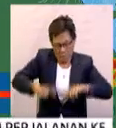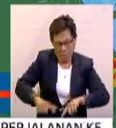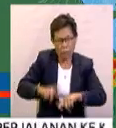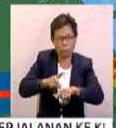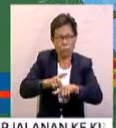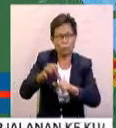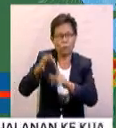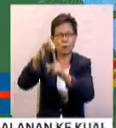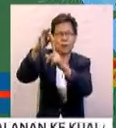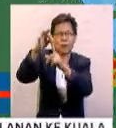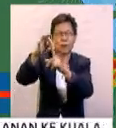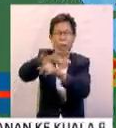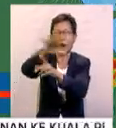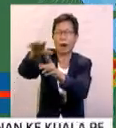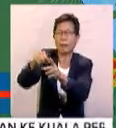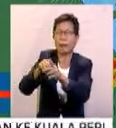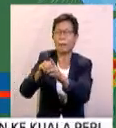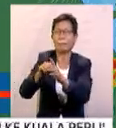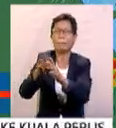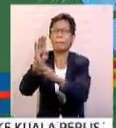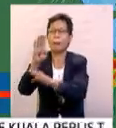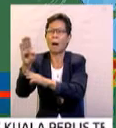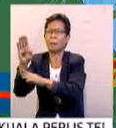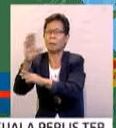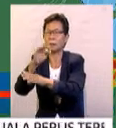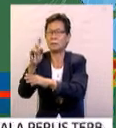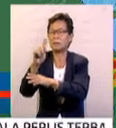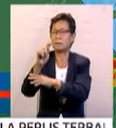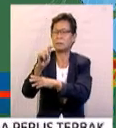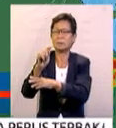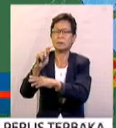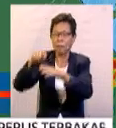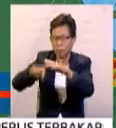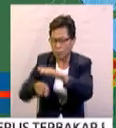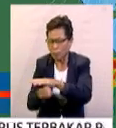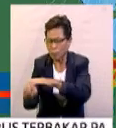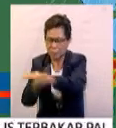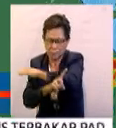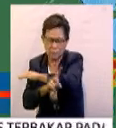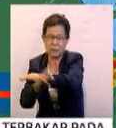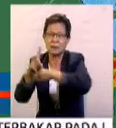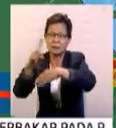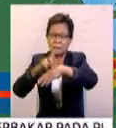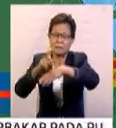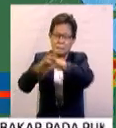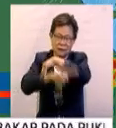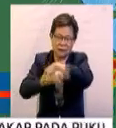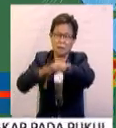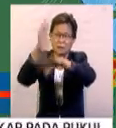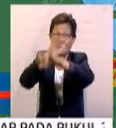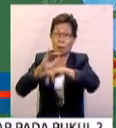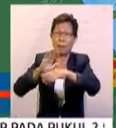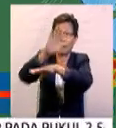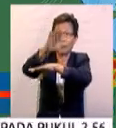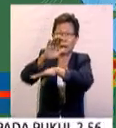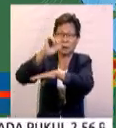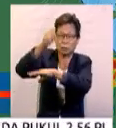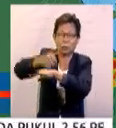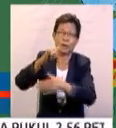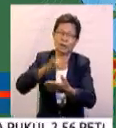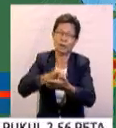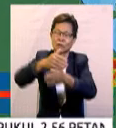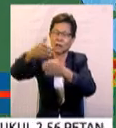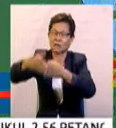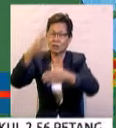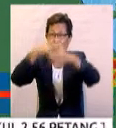berlaku, terutamanya melibatkan bahagian barat dan juga bahagian pedalaman negeri Sarawak pada petang esok. Baik, ini